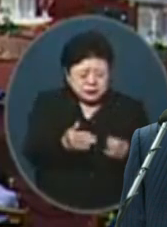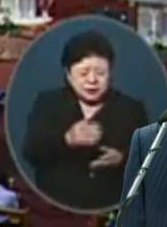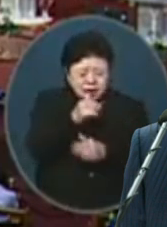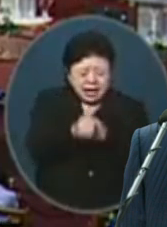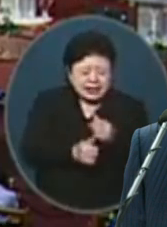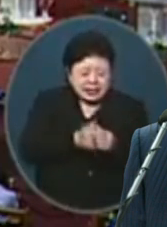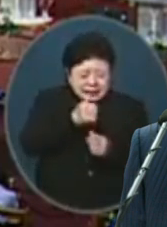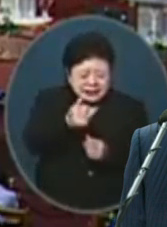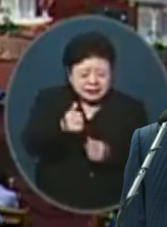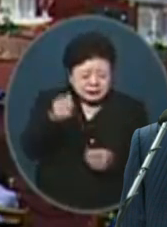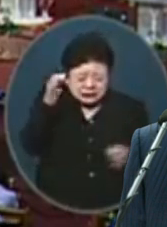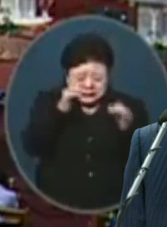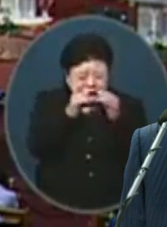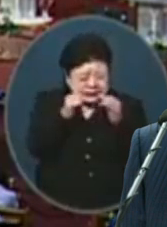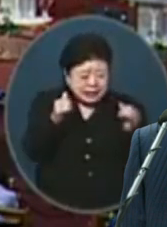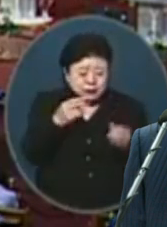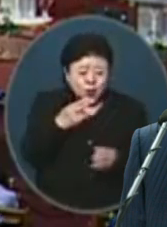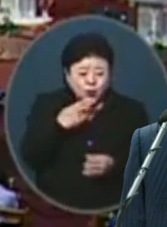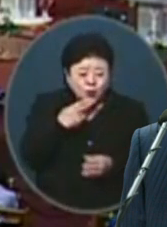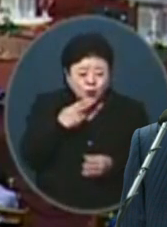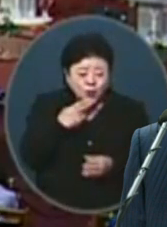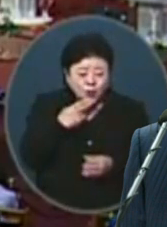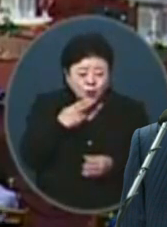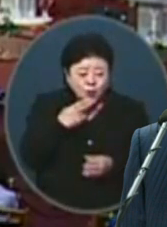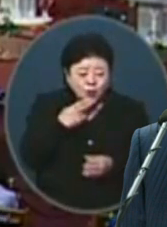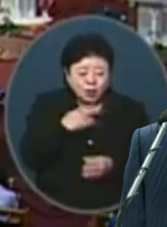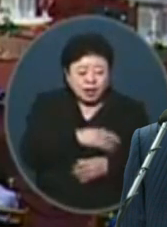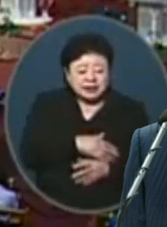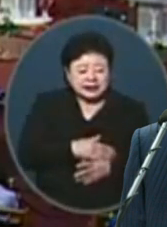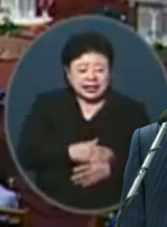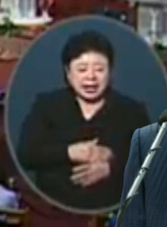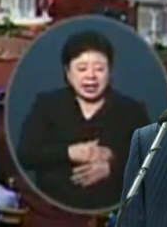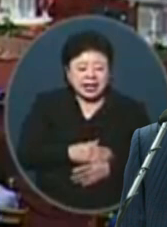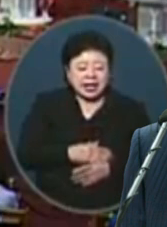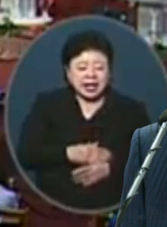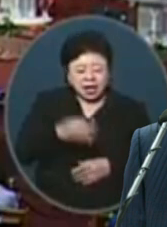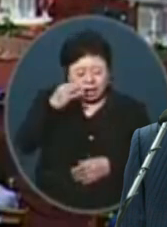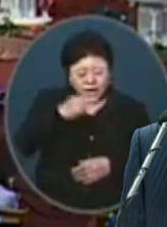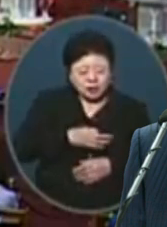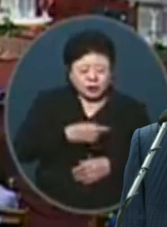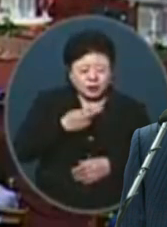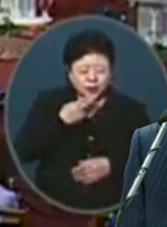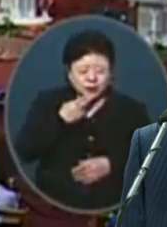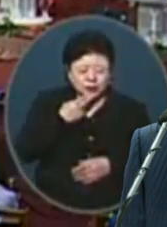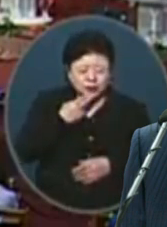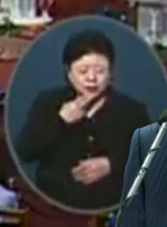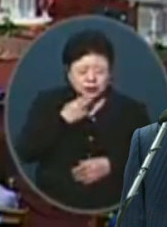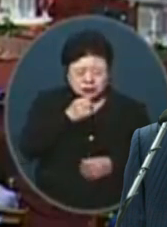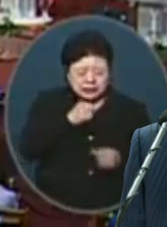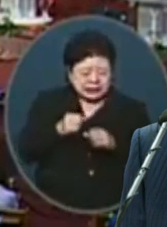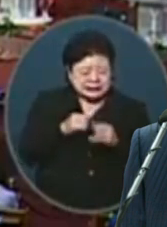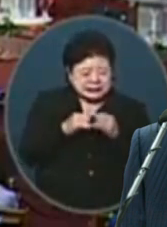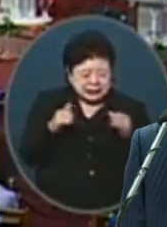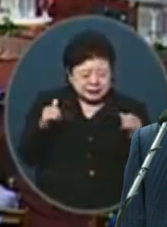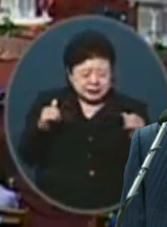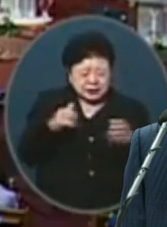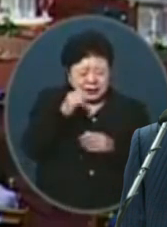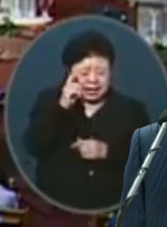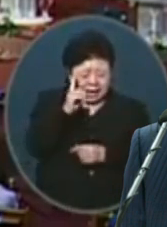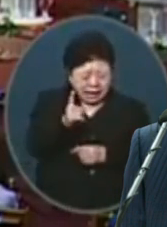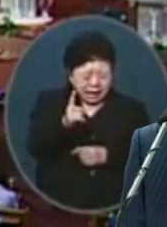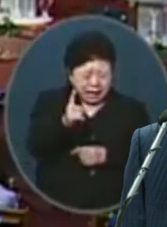하나님을 찾는 자도 없고 다 치우쳐 함께 무익하게 되고 선을 행하는 자는 없나니